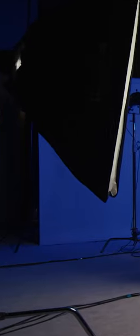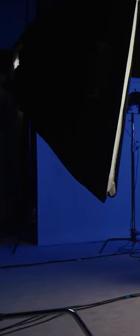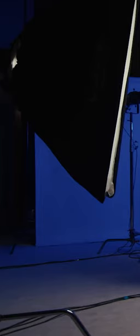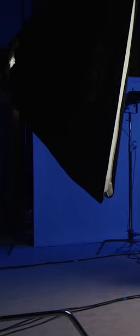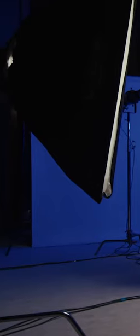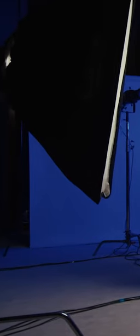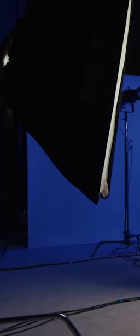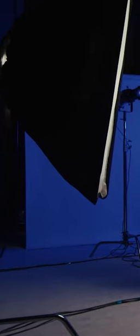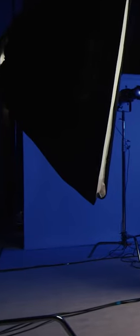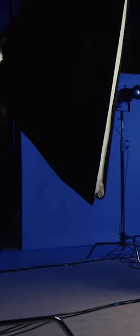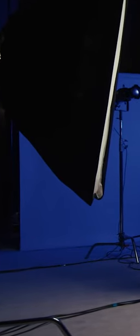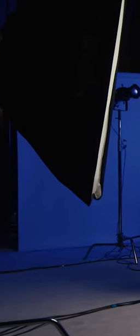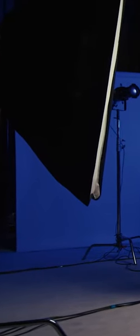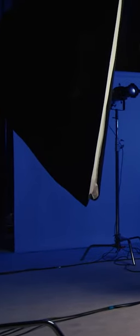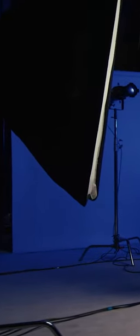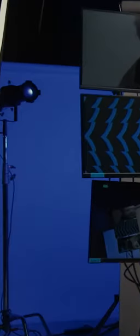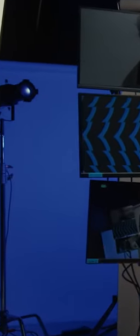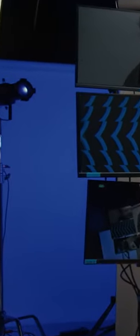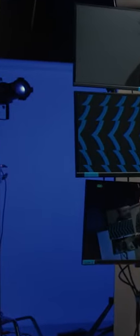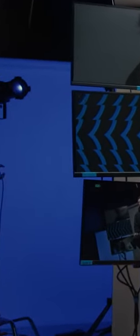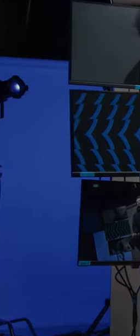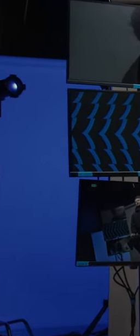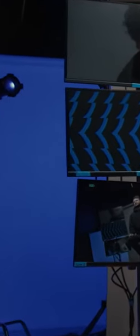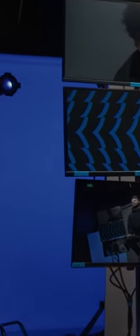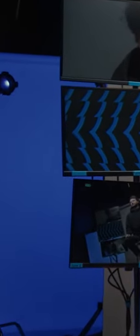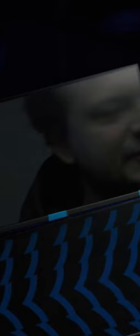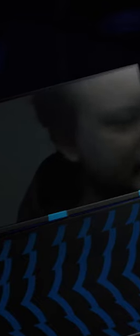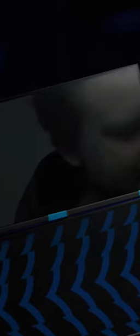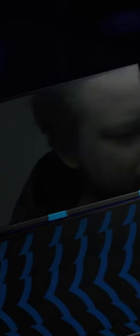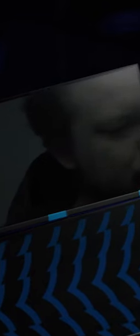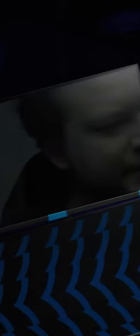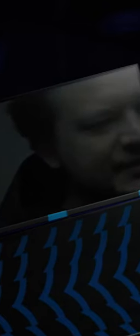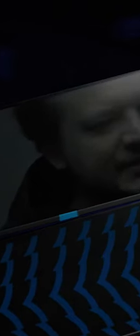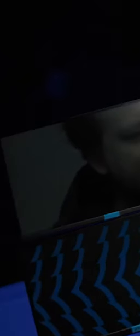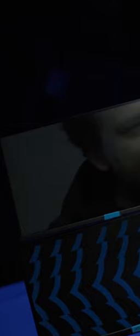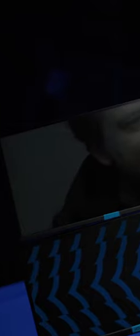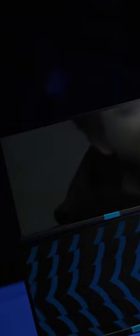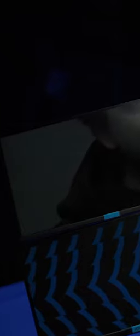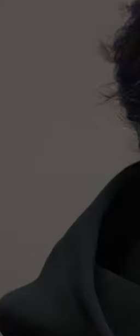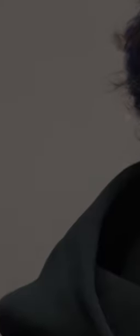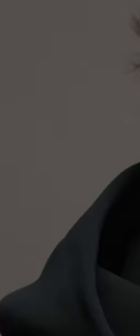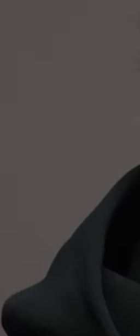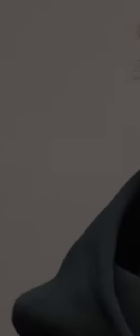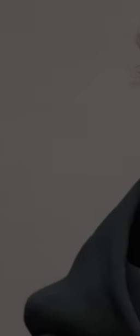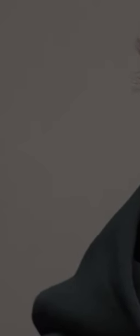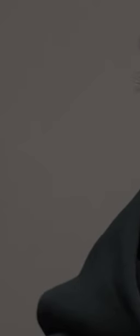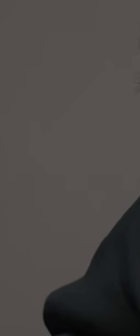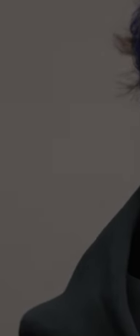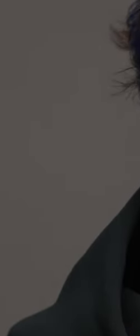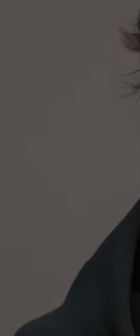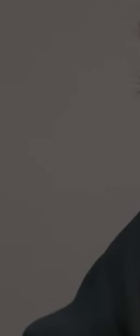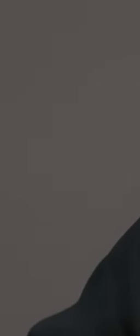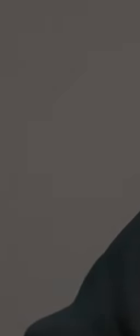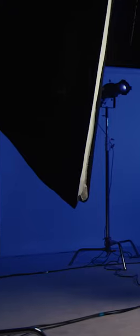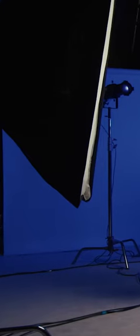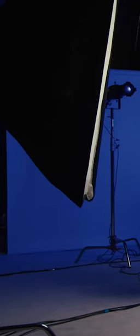И очень сильная профессиональная деформация появилась на тему отказа устойчивости. Я не могу купить одни штаны, одни могут порваться, вторые испачкаться, мне